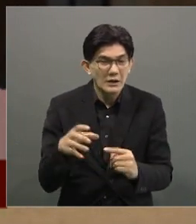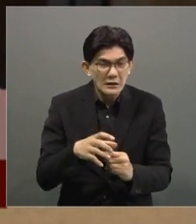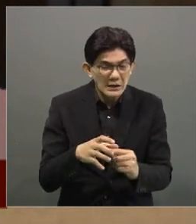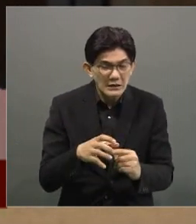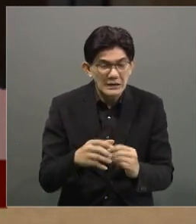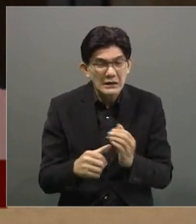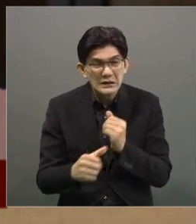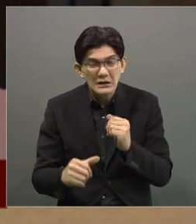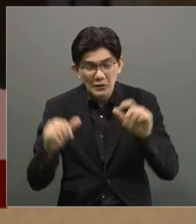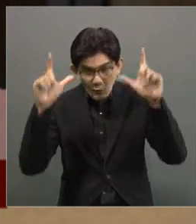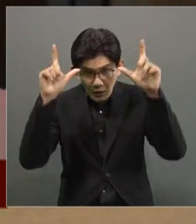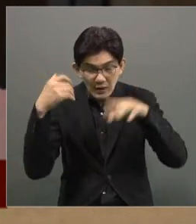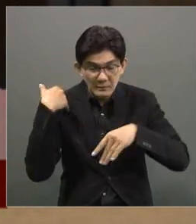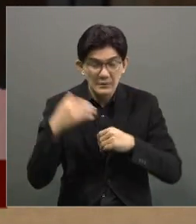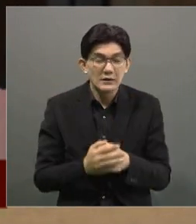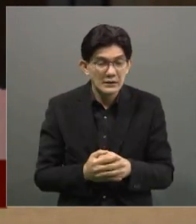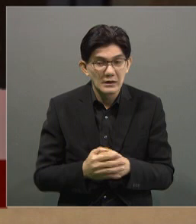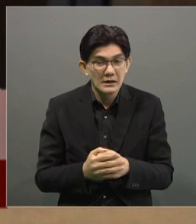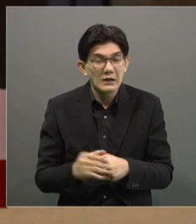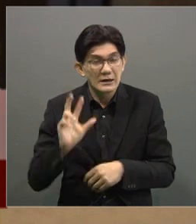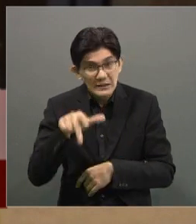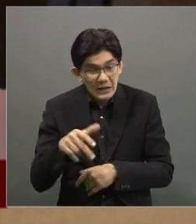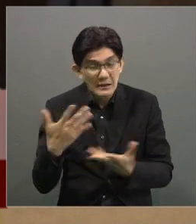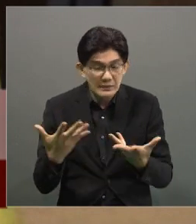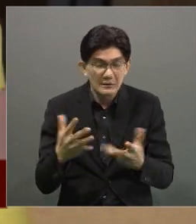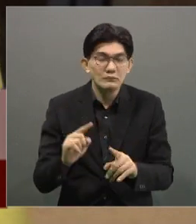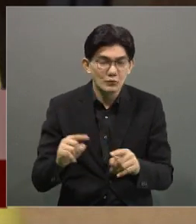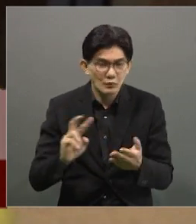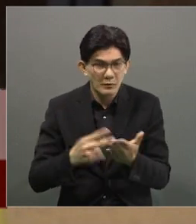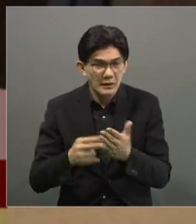กนี้นะครับกัญชานี่คือประเภท5